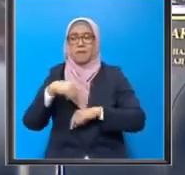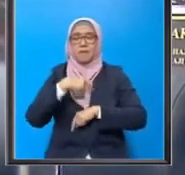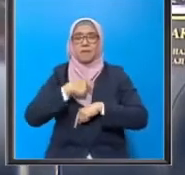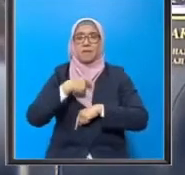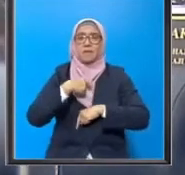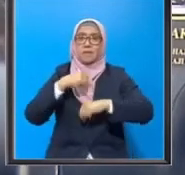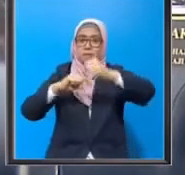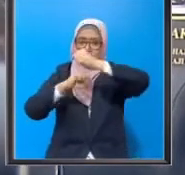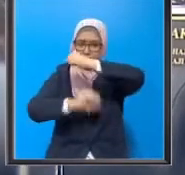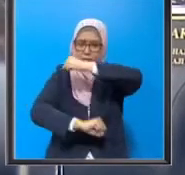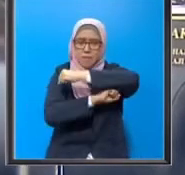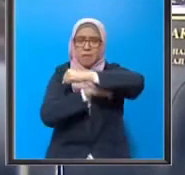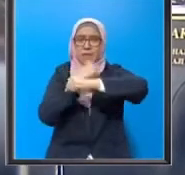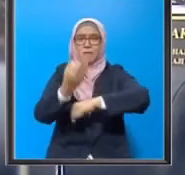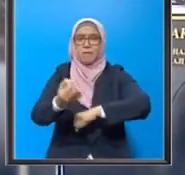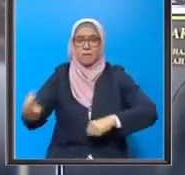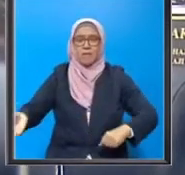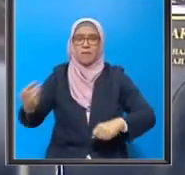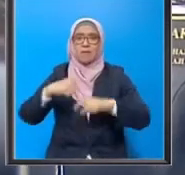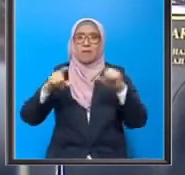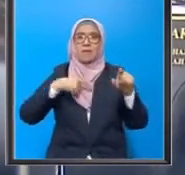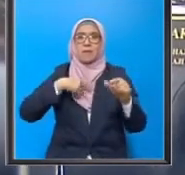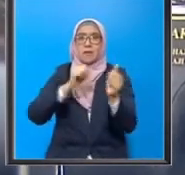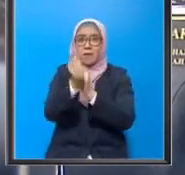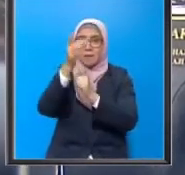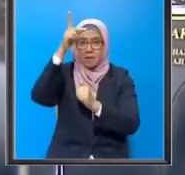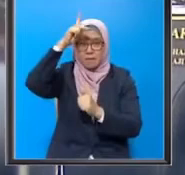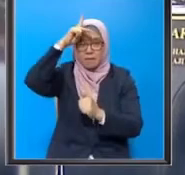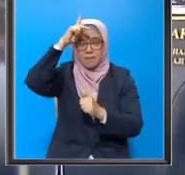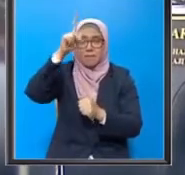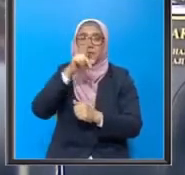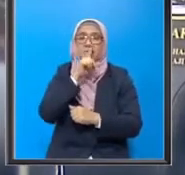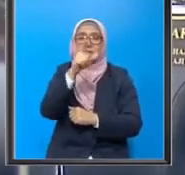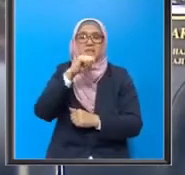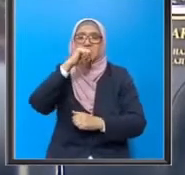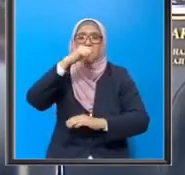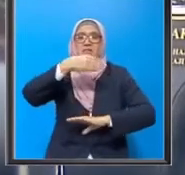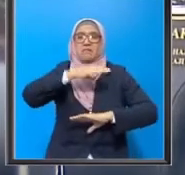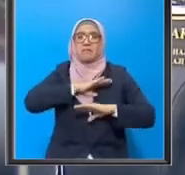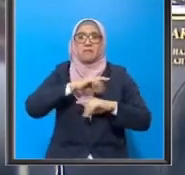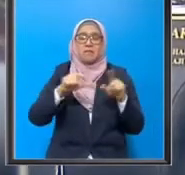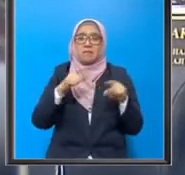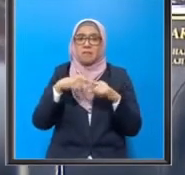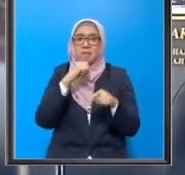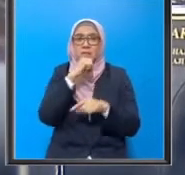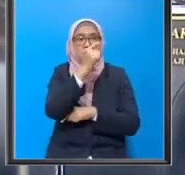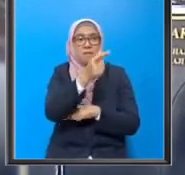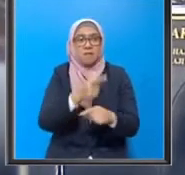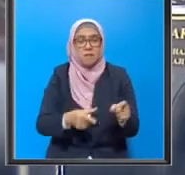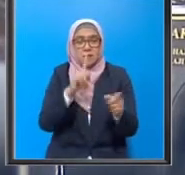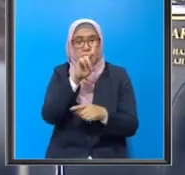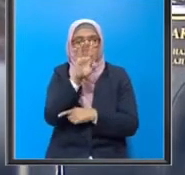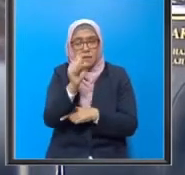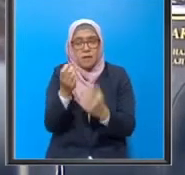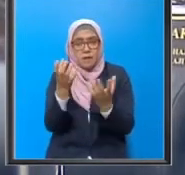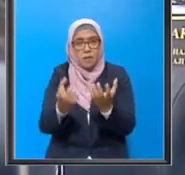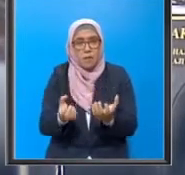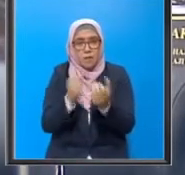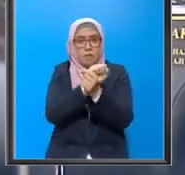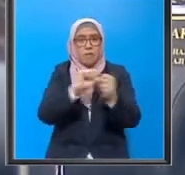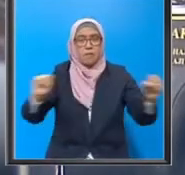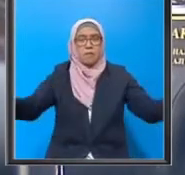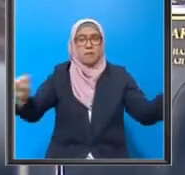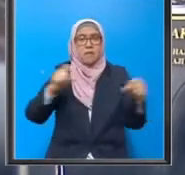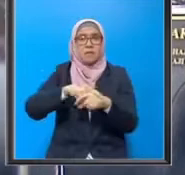memuaskan tidak kgbs bercadang untuk menyediakan Kompleks sukan Mini di setiap daerah ataupun